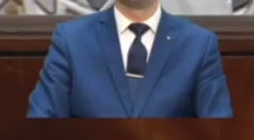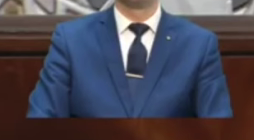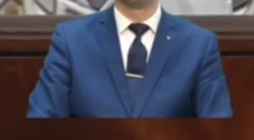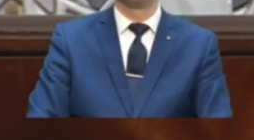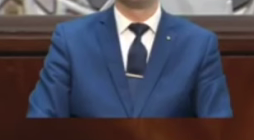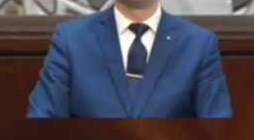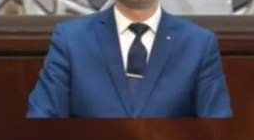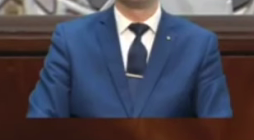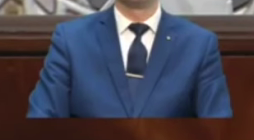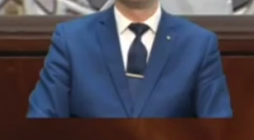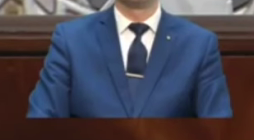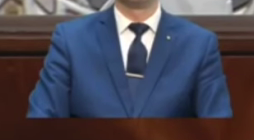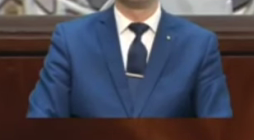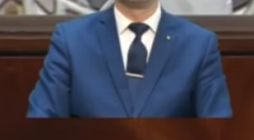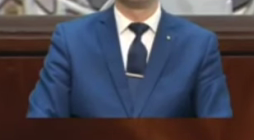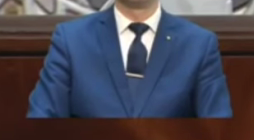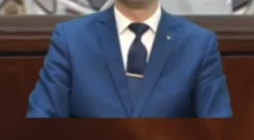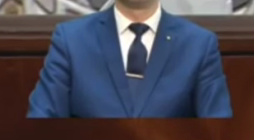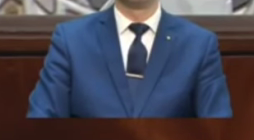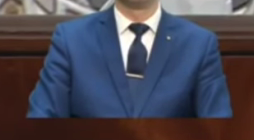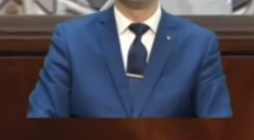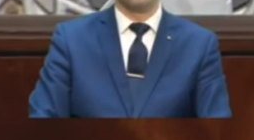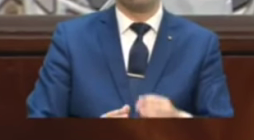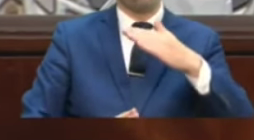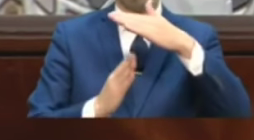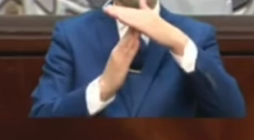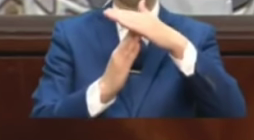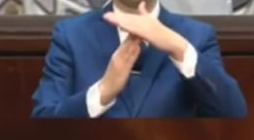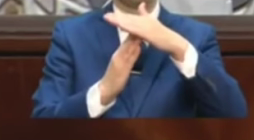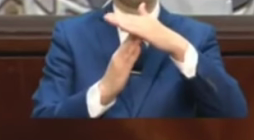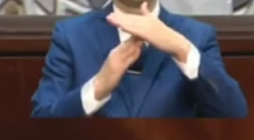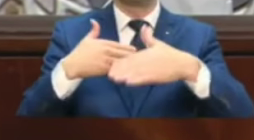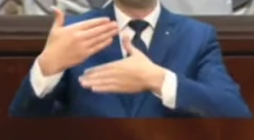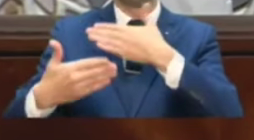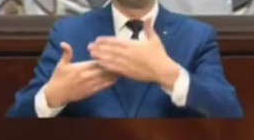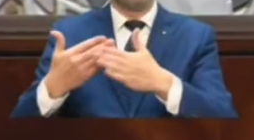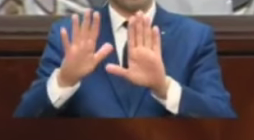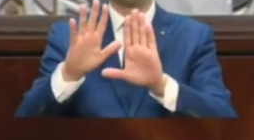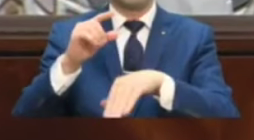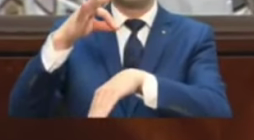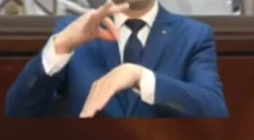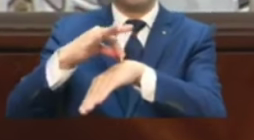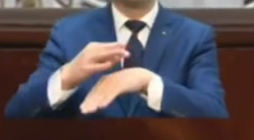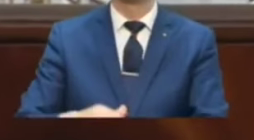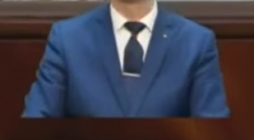إذن سيدة السادة النواب، نرفع أشغال هذه الجلسة ونعود بعد 10 دقائق.